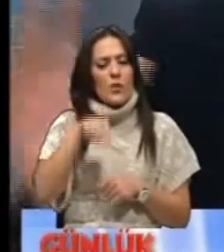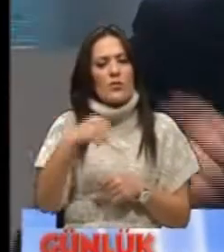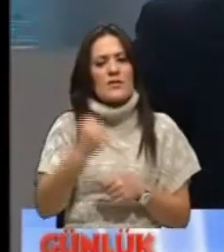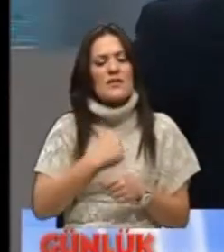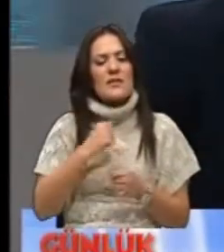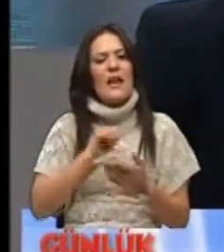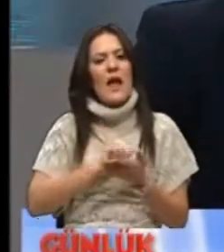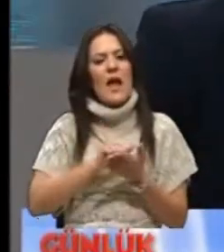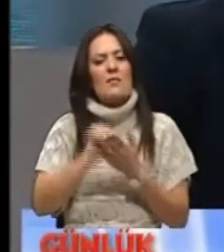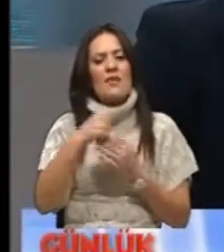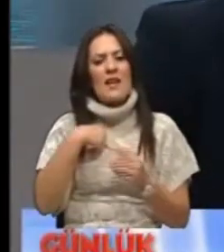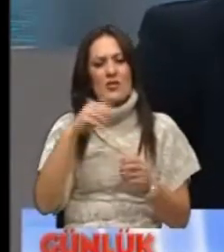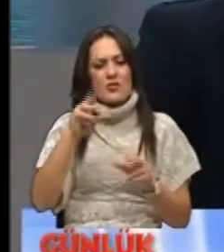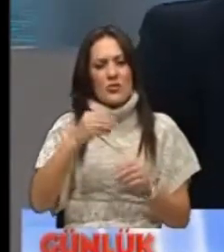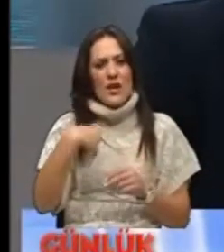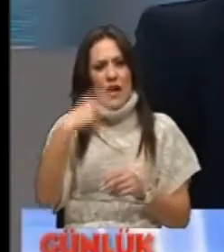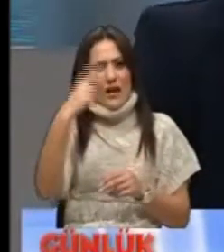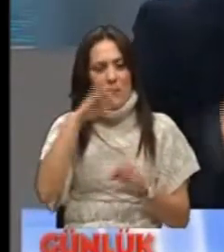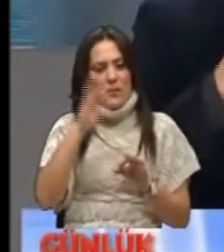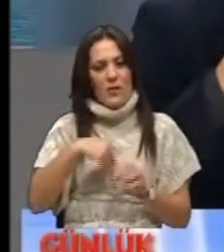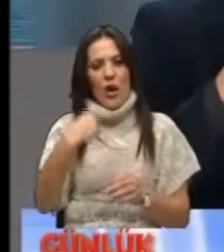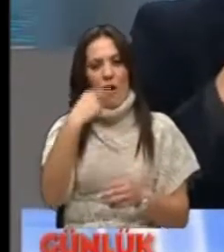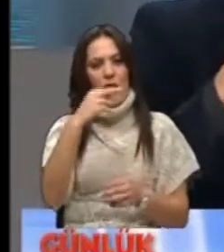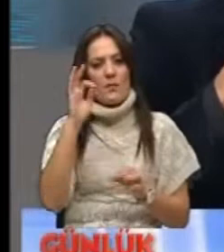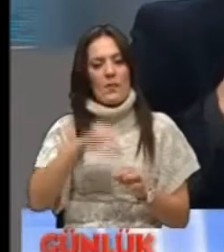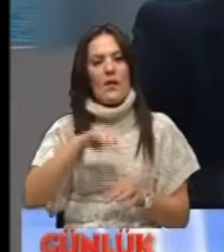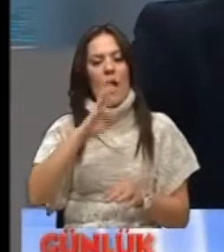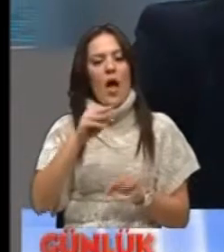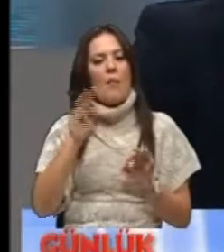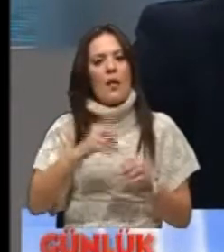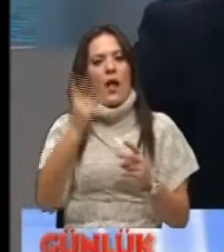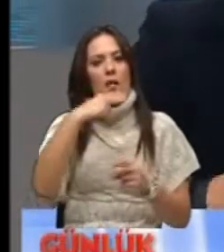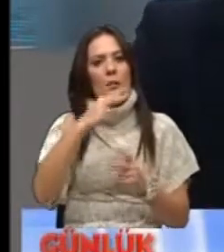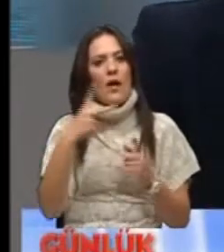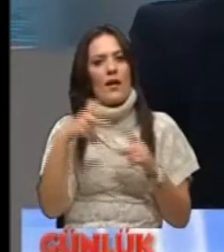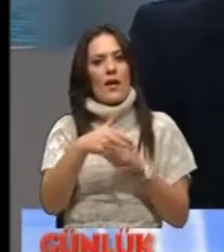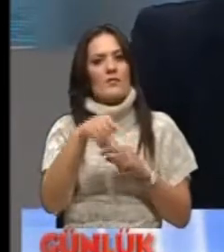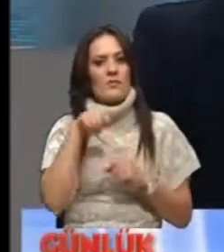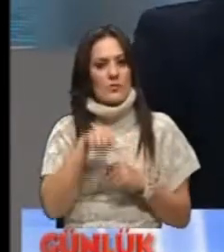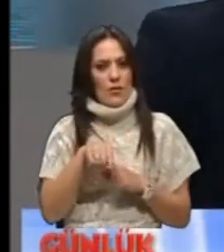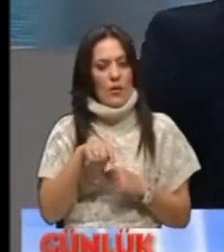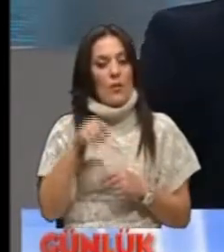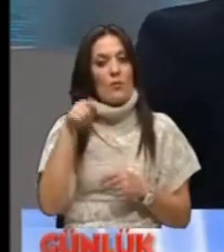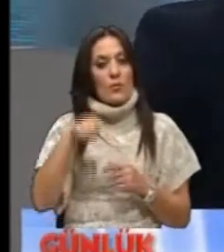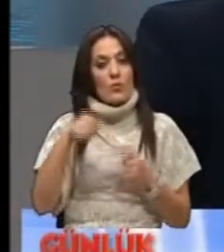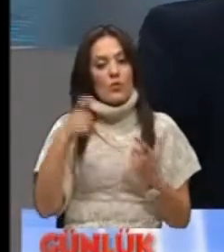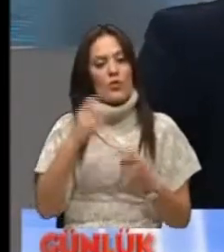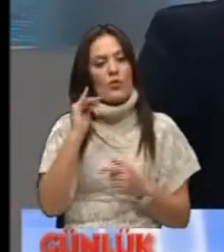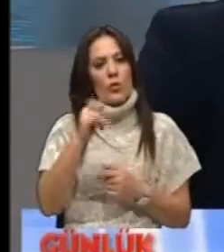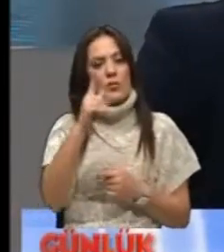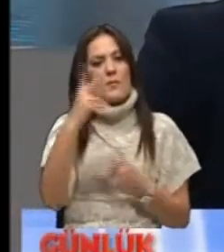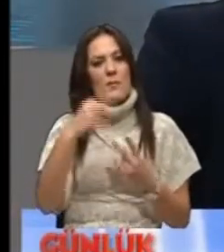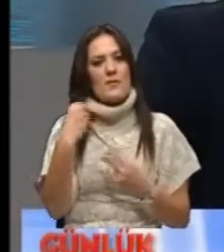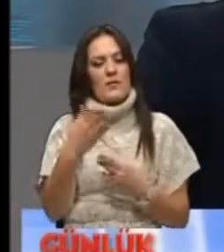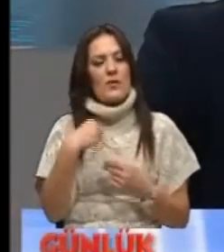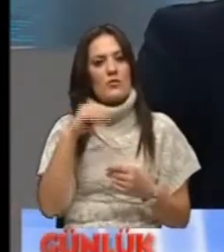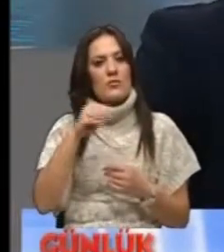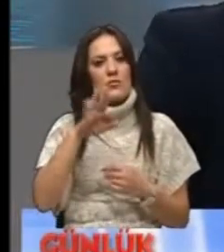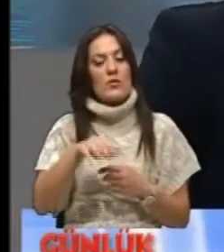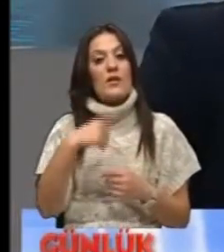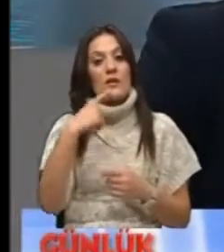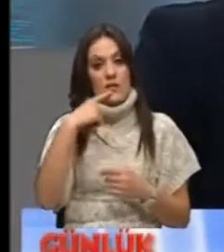temizliyor gofret. Çocuk tam ağlamaya başladığı anda gofreti gördüğü anda pünk diye açılıyor. Burada da kötü bir mesaj veriyoruz ama